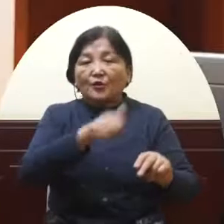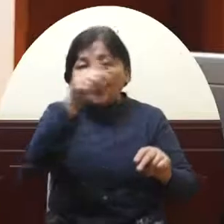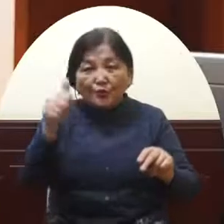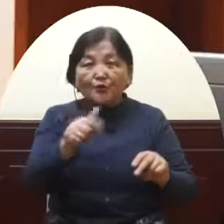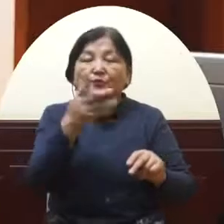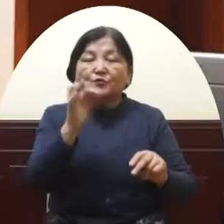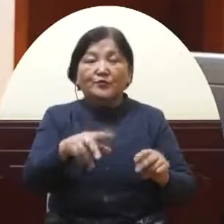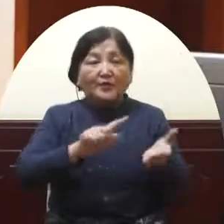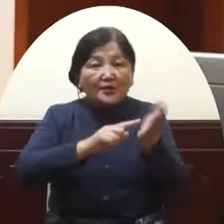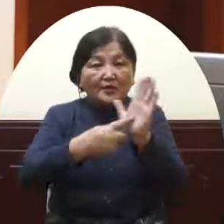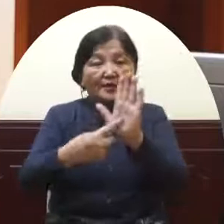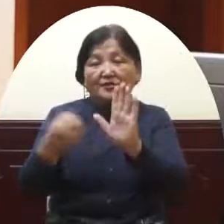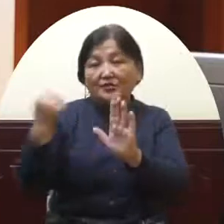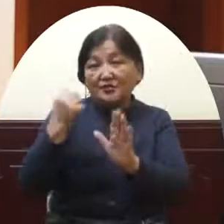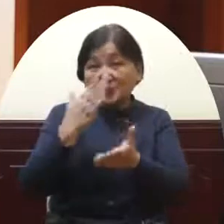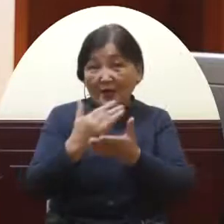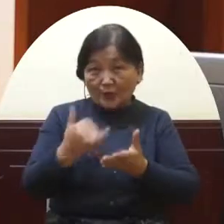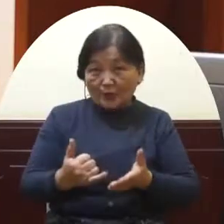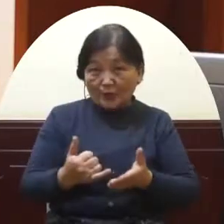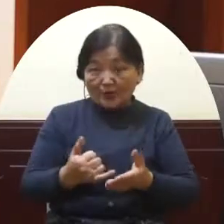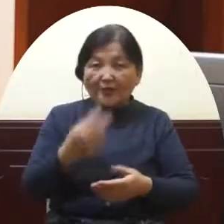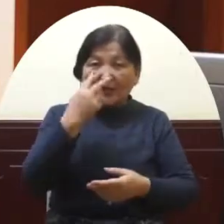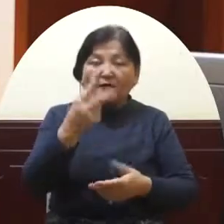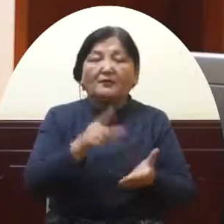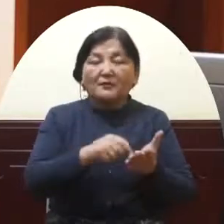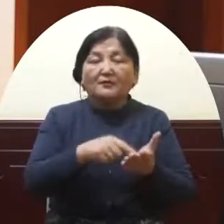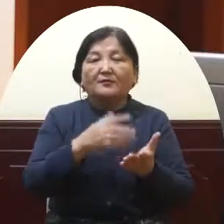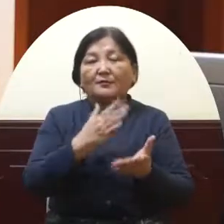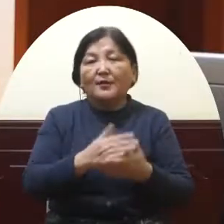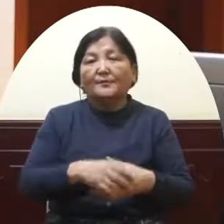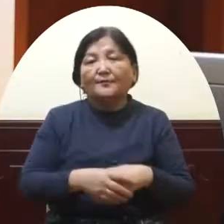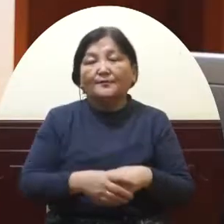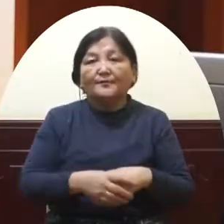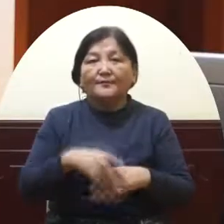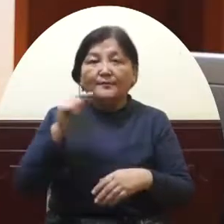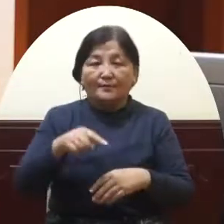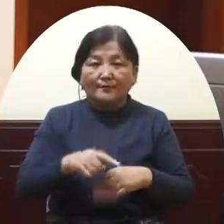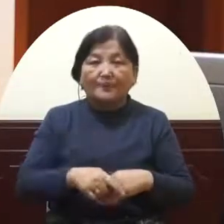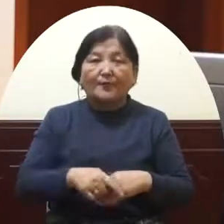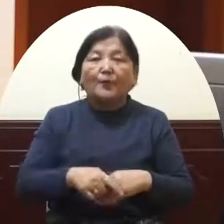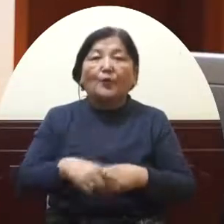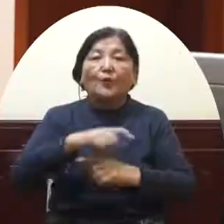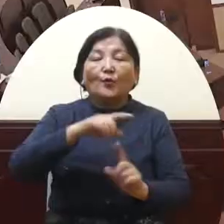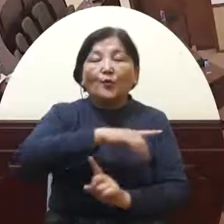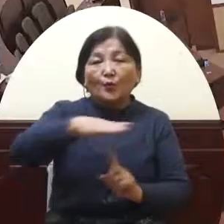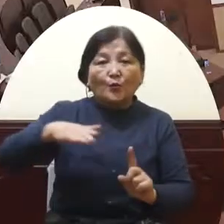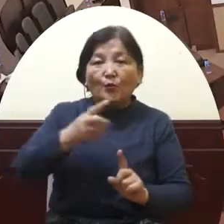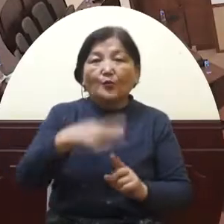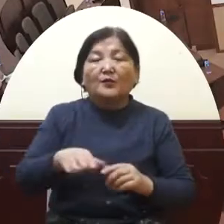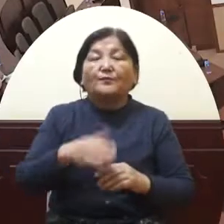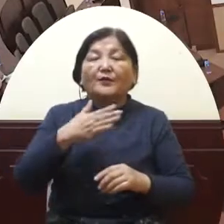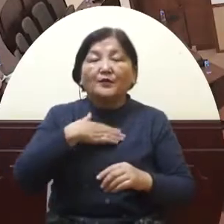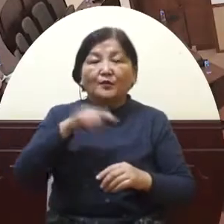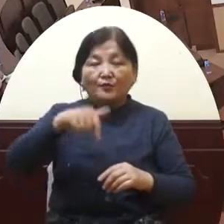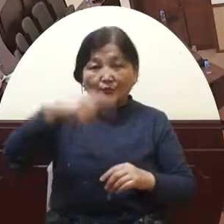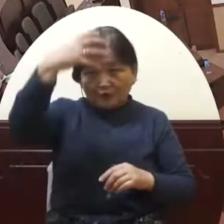Өөрөөр хэлбэл өнөөдрийн миний танилцуулах гэж байгаа лекцийн агуулга бол ерөнхийдөө энэ. Энэ хүрээндээ би та бүхэнд өнөөдрийн төр